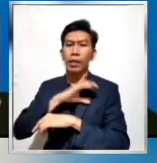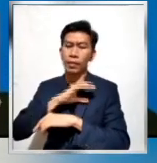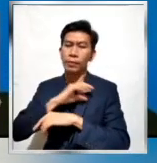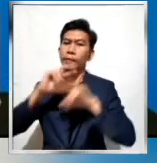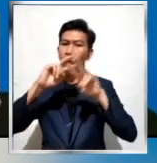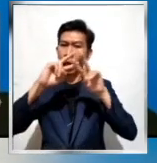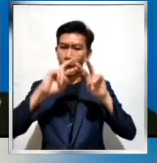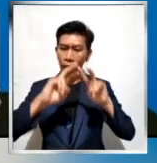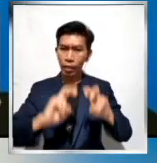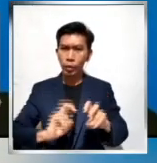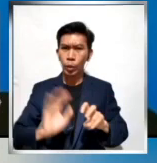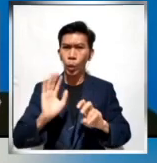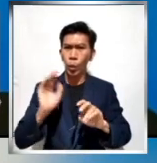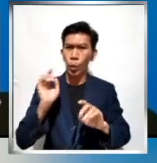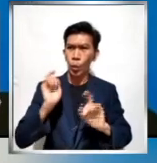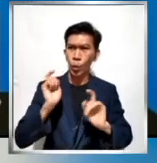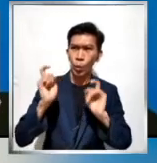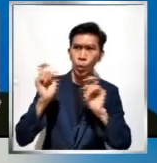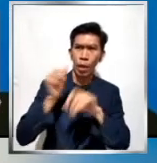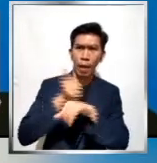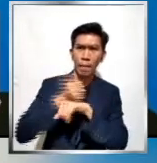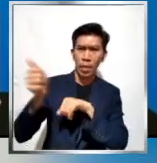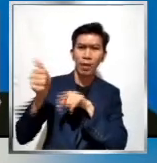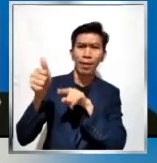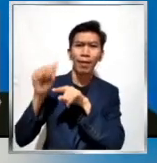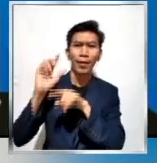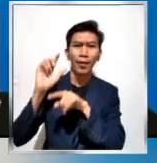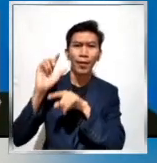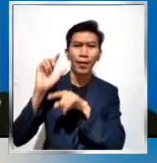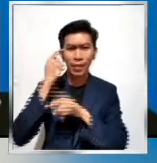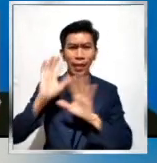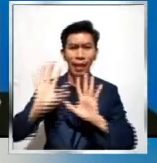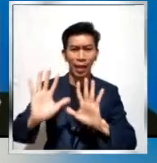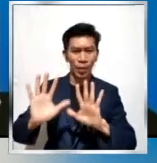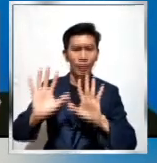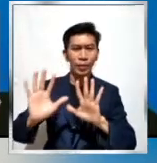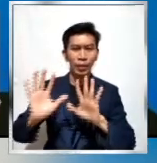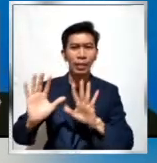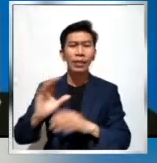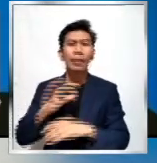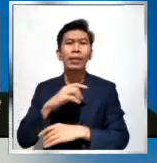mabilis magbintang sa gobyerno dahil ang CPP-NPA, nagkaroon din naman po sila ng karanasan